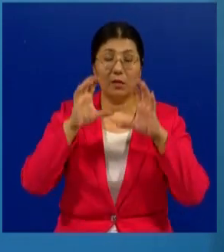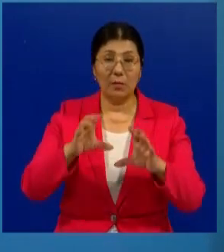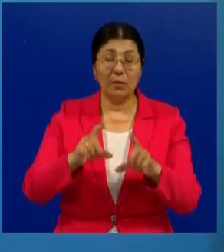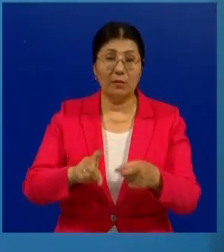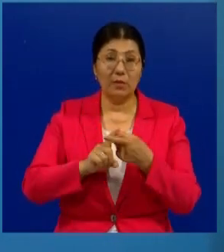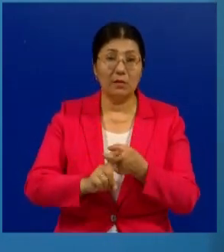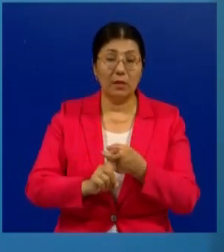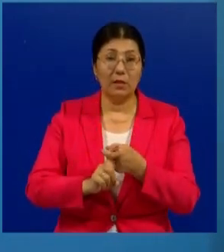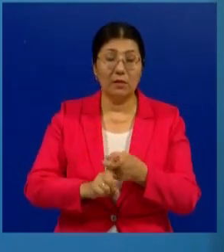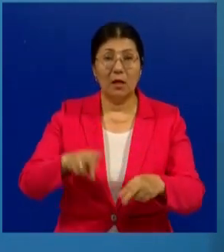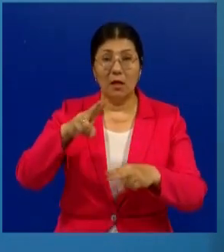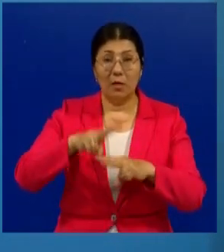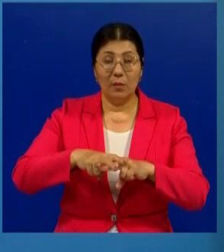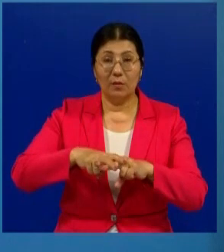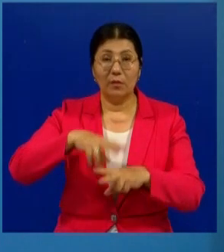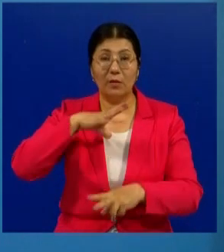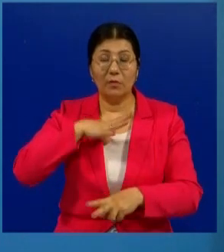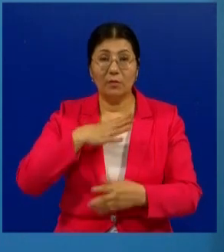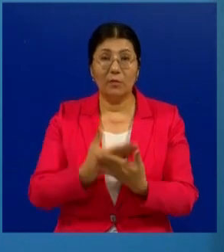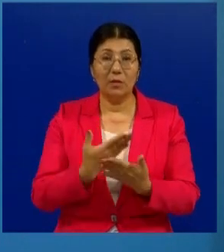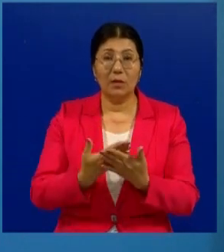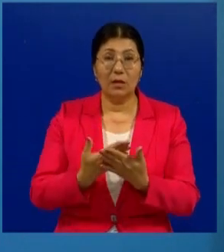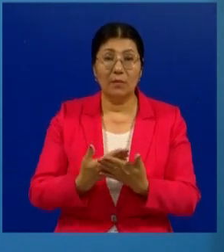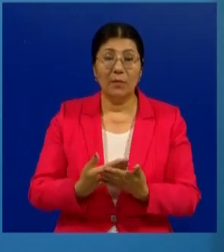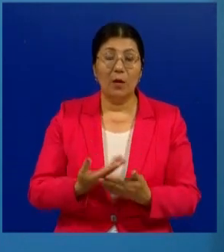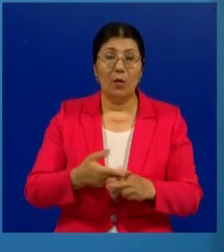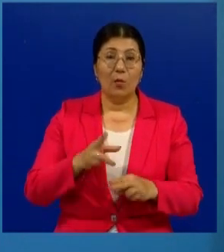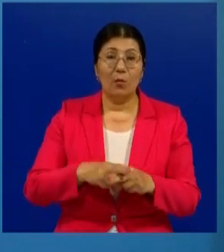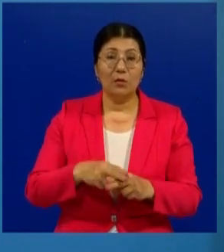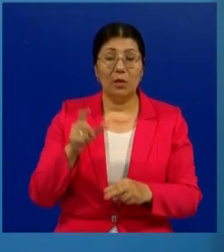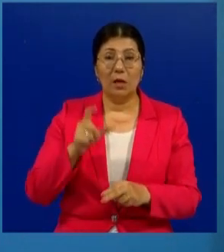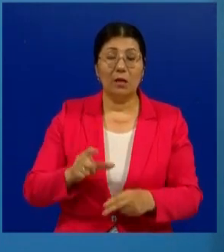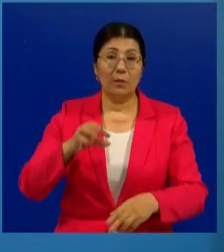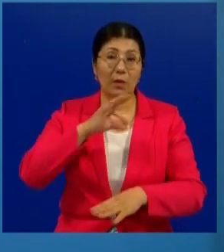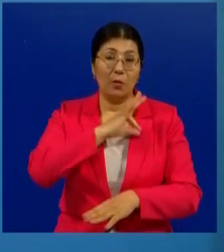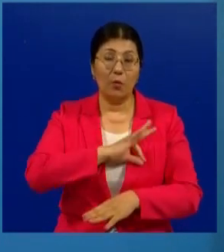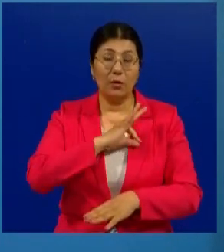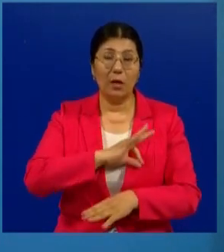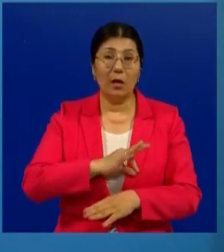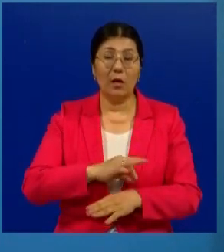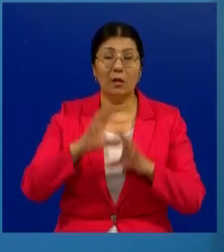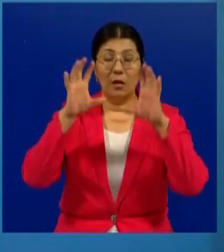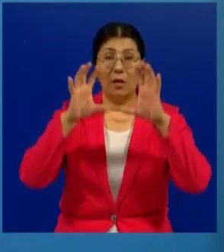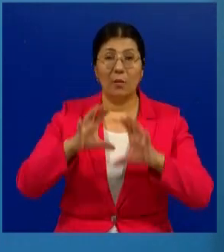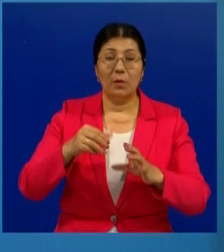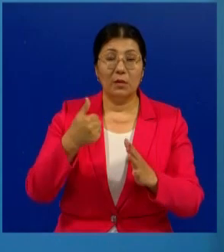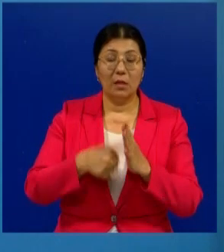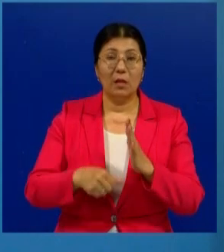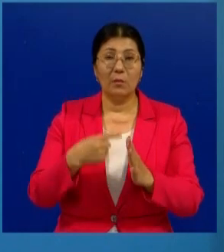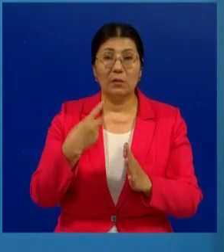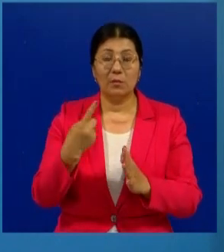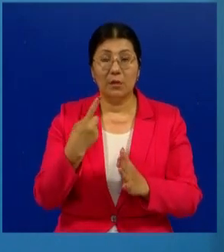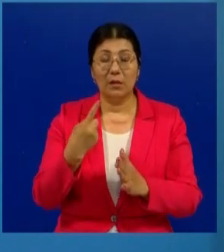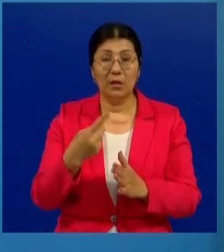баптарымен соттаған. Айталық, мысалға осы нақты осы шараларға көбіне қолданған бұл жаңағы бап 61-3